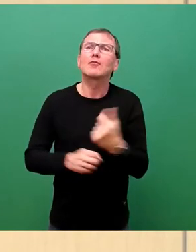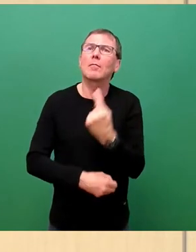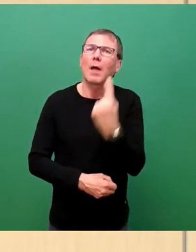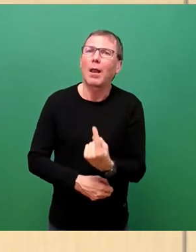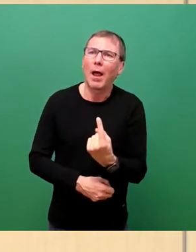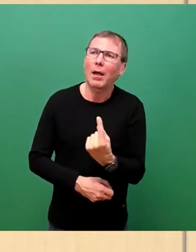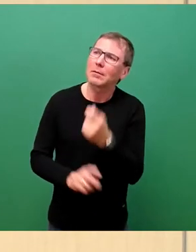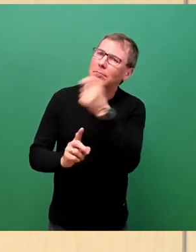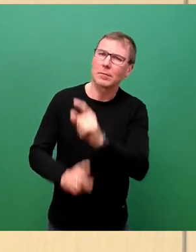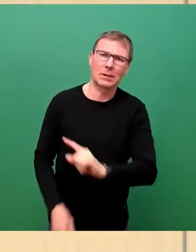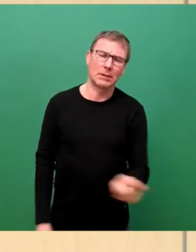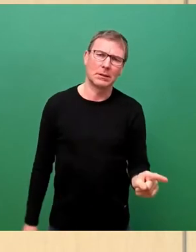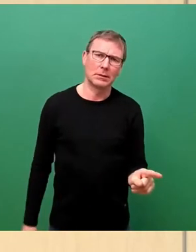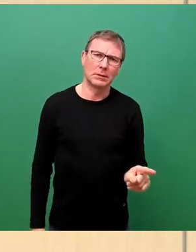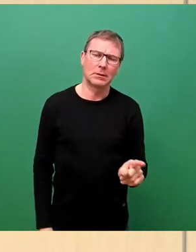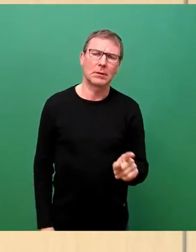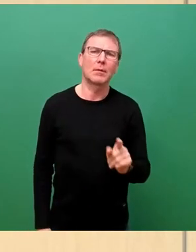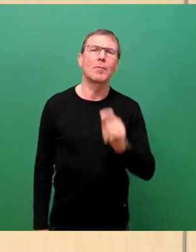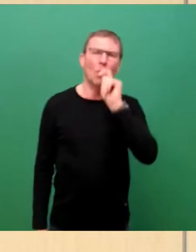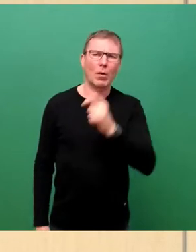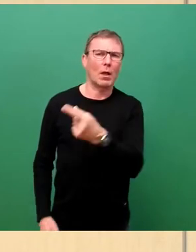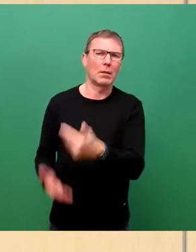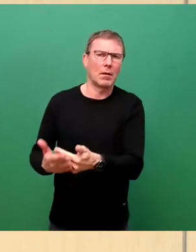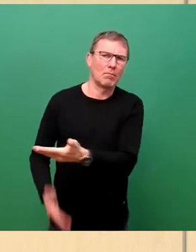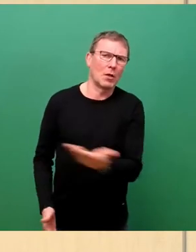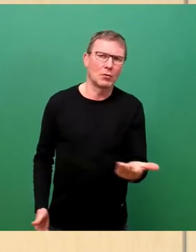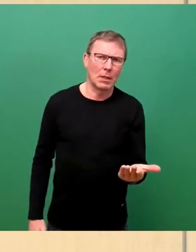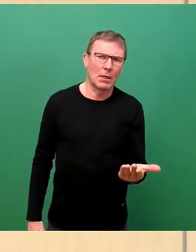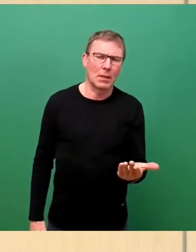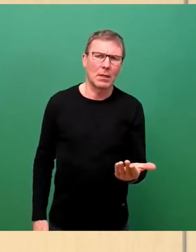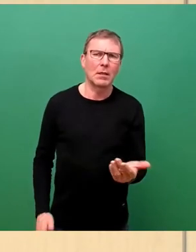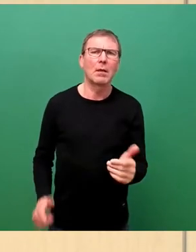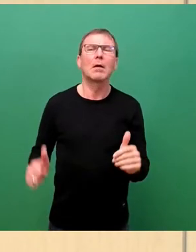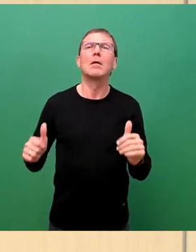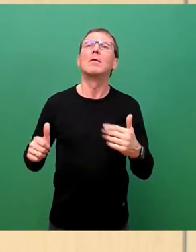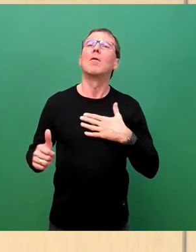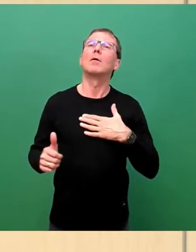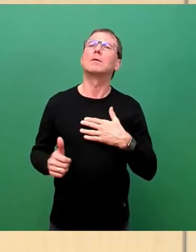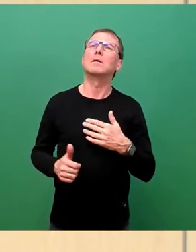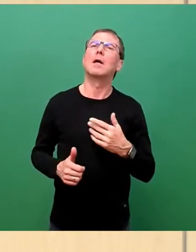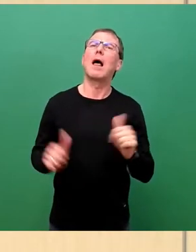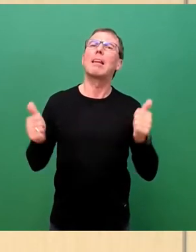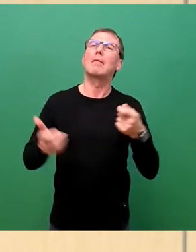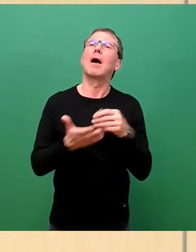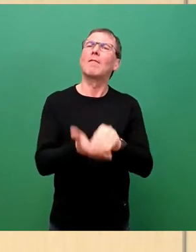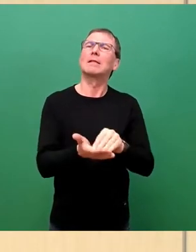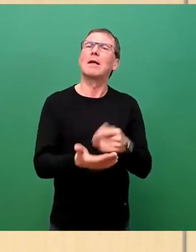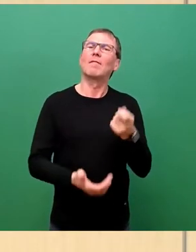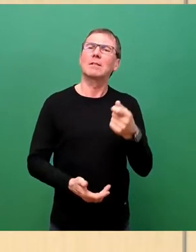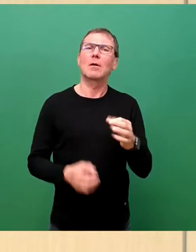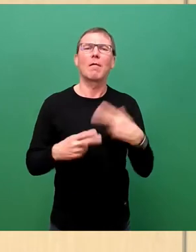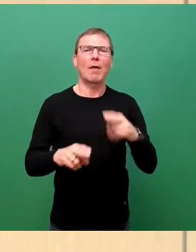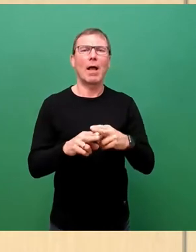Die Ukraine ist beredtes Beispiel. Die Lebensversicherung für unsere Freiheit ist die Europäische